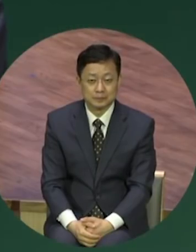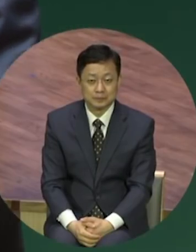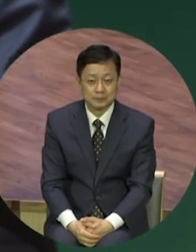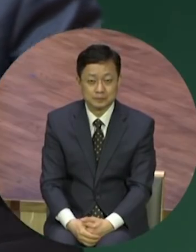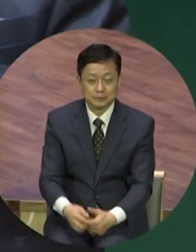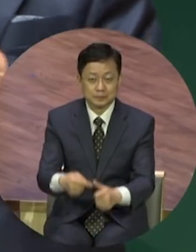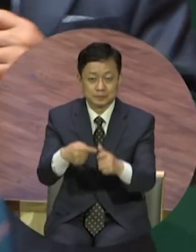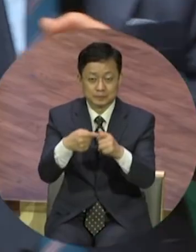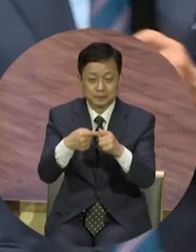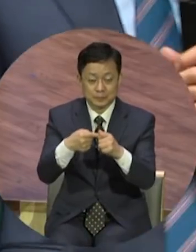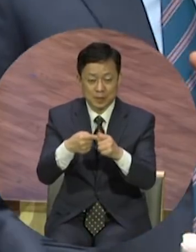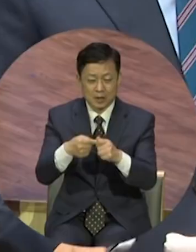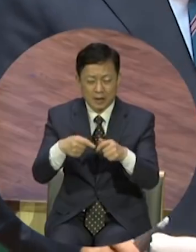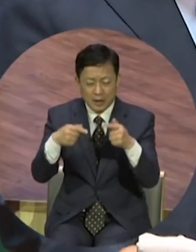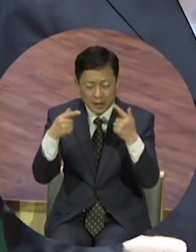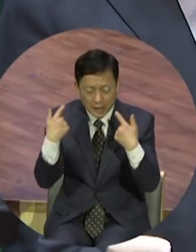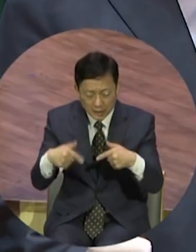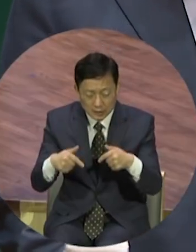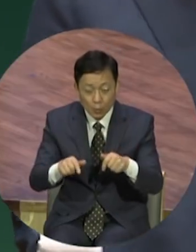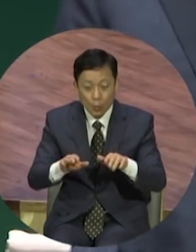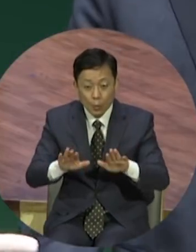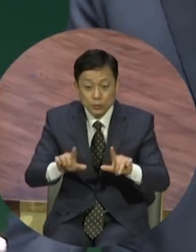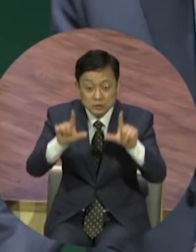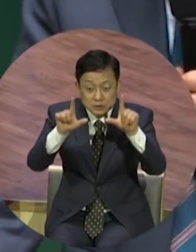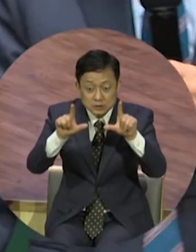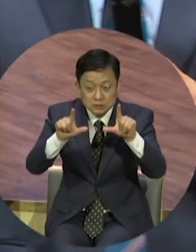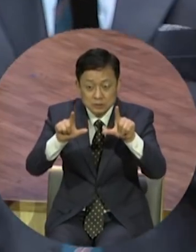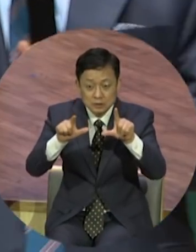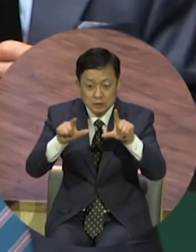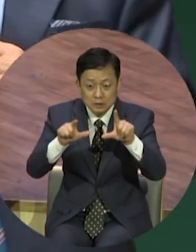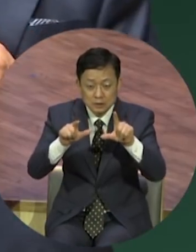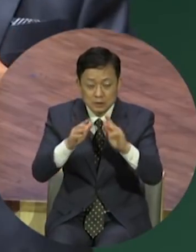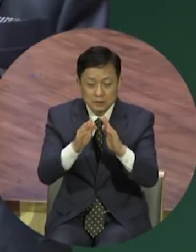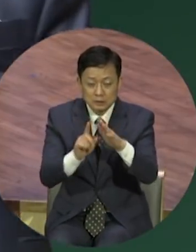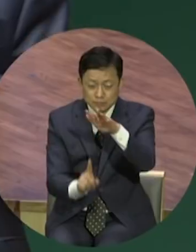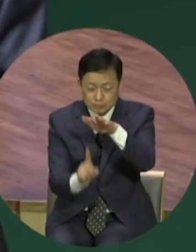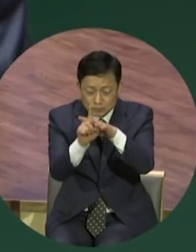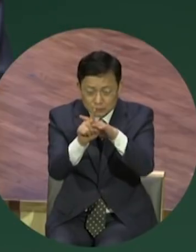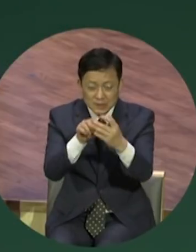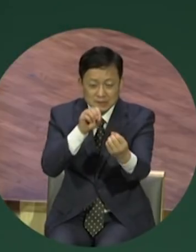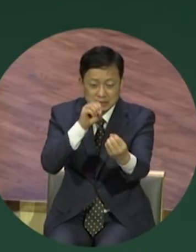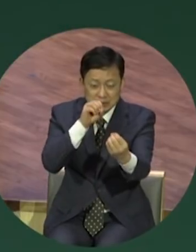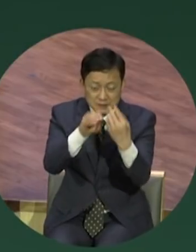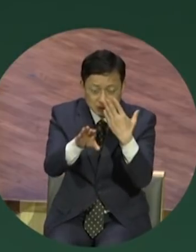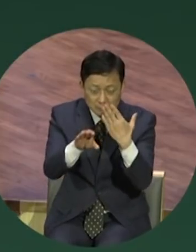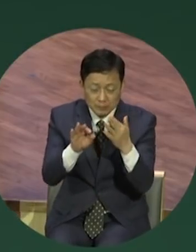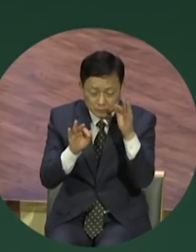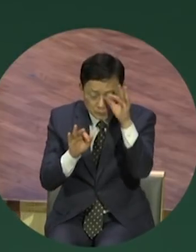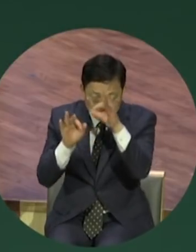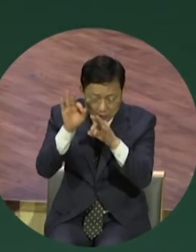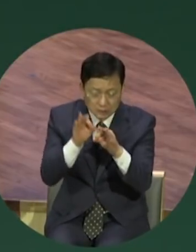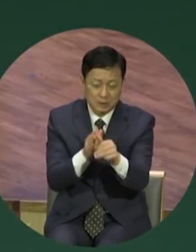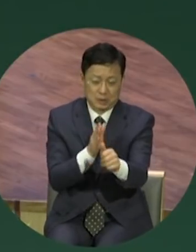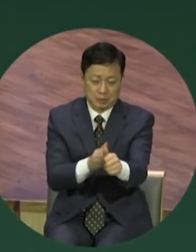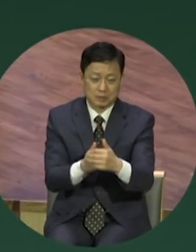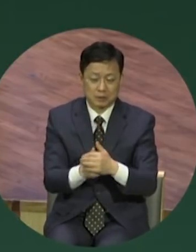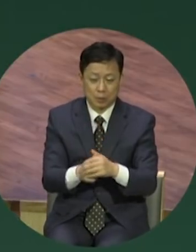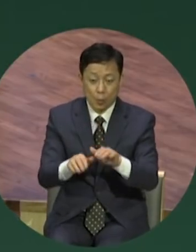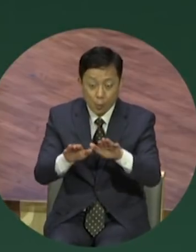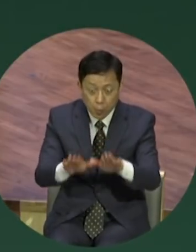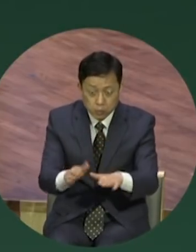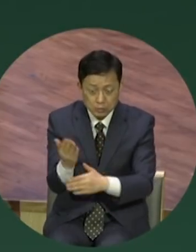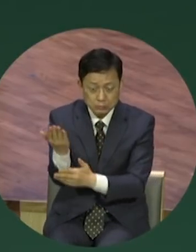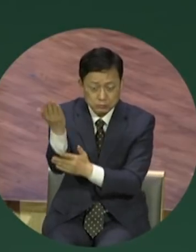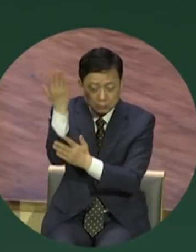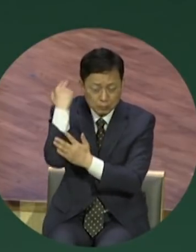오늘의 전무후무를 찾는 거죠. At all times, you must seek out today's unprecedented answer. 오늘의 전무후무를 찾으려면